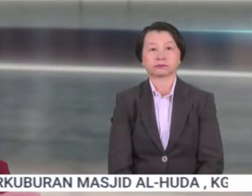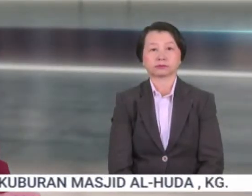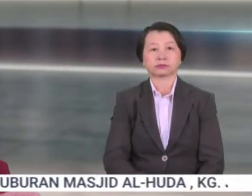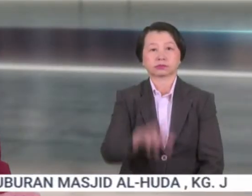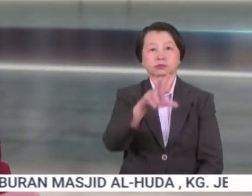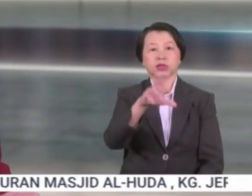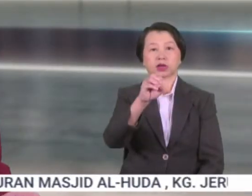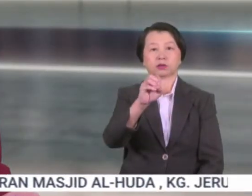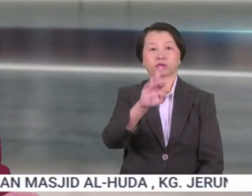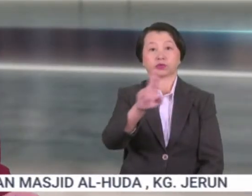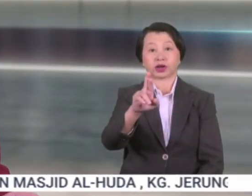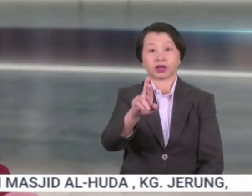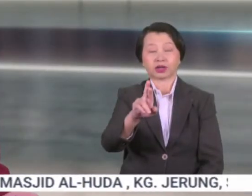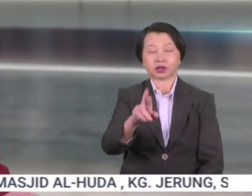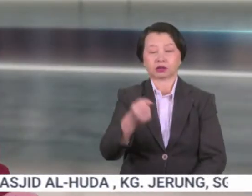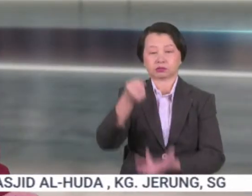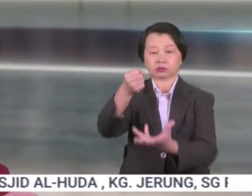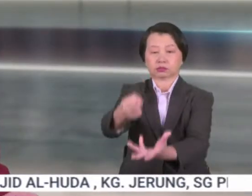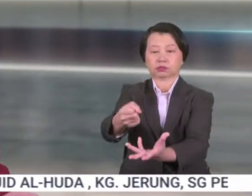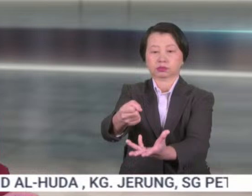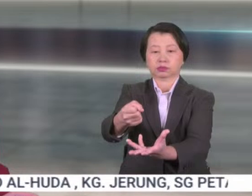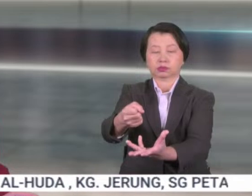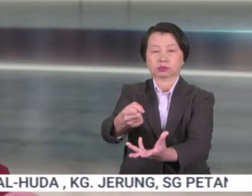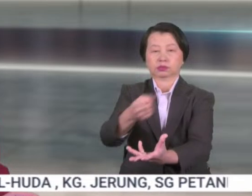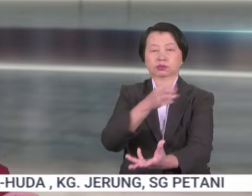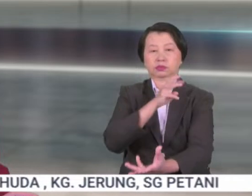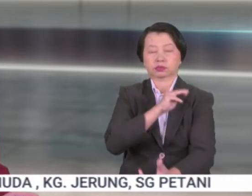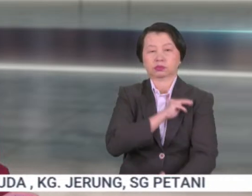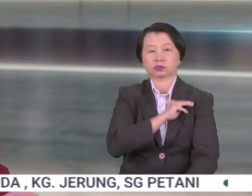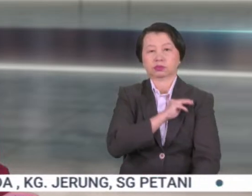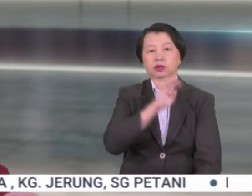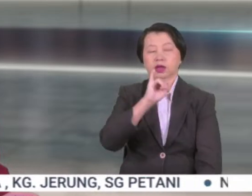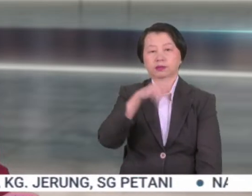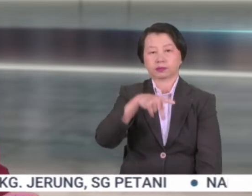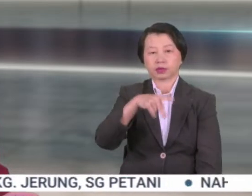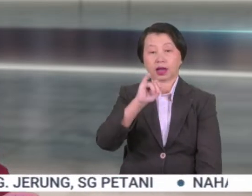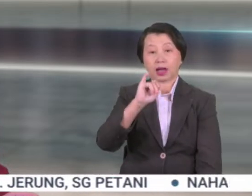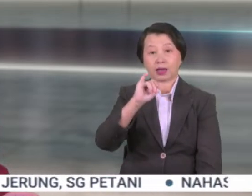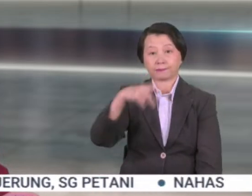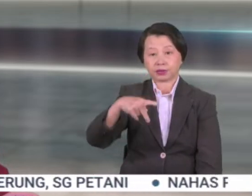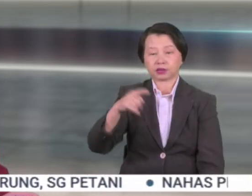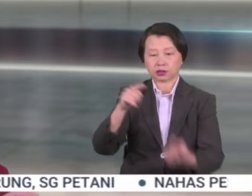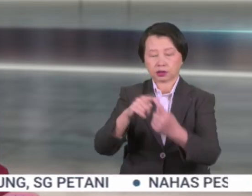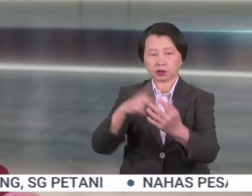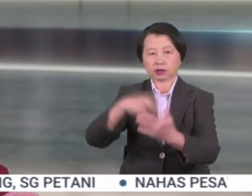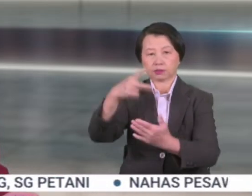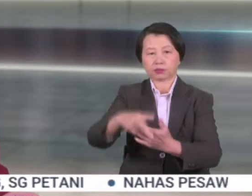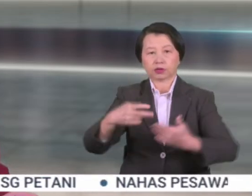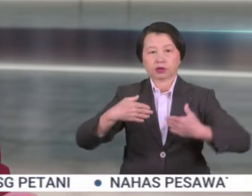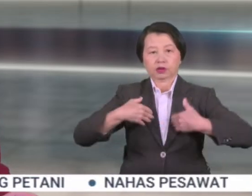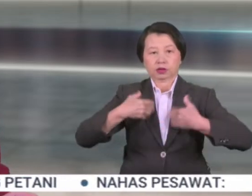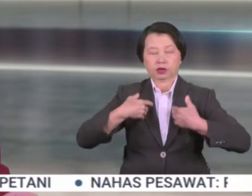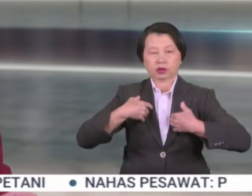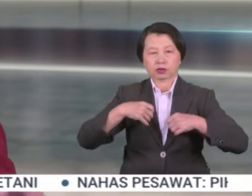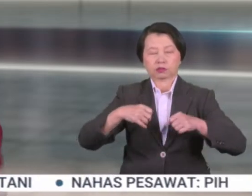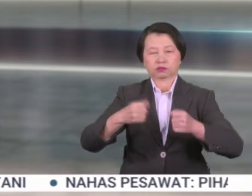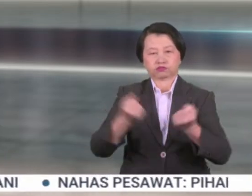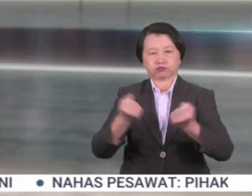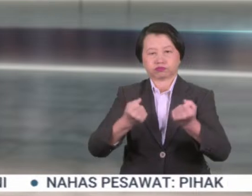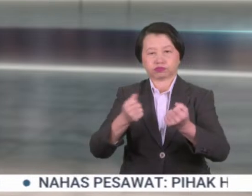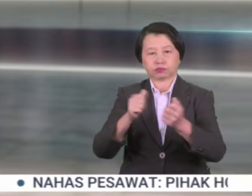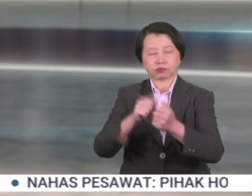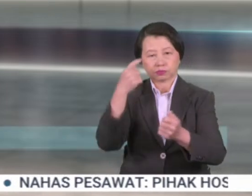R r000 diperuntukkan Majlis Bara Iskandar puteri mbip kepada projek Happy EV Riders bagi